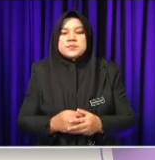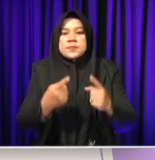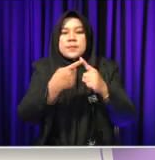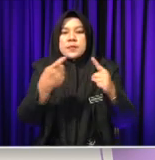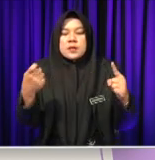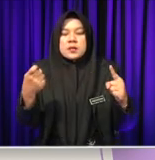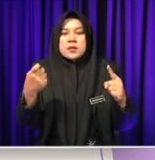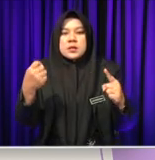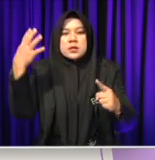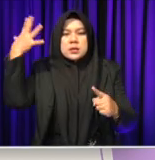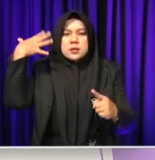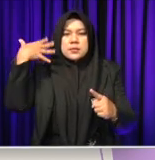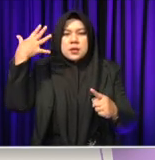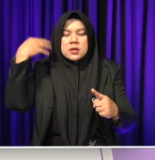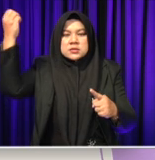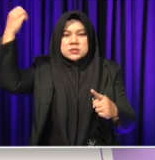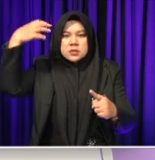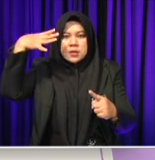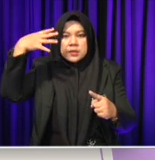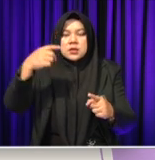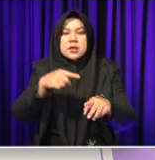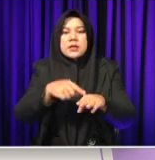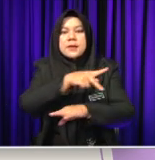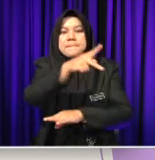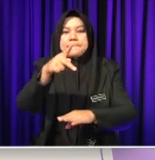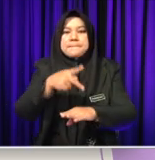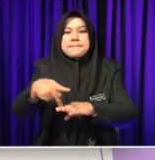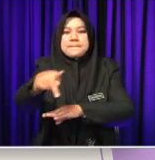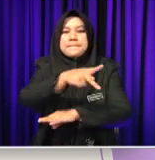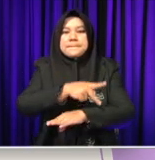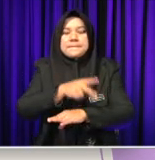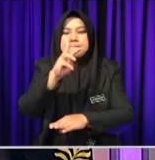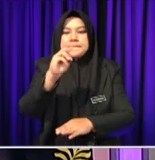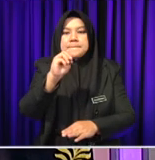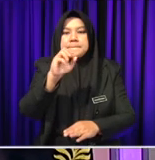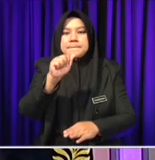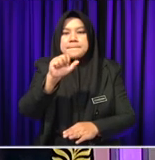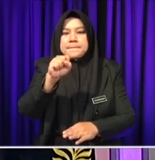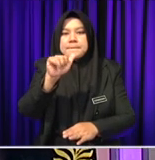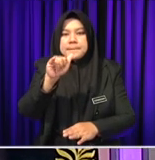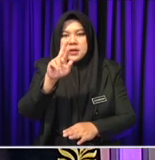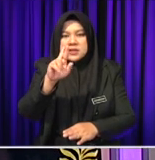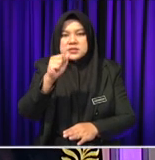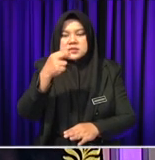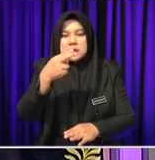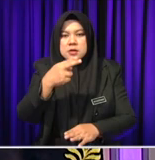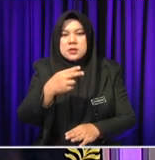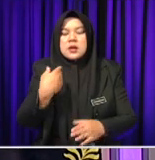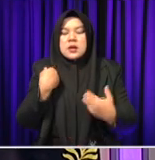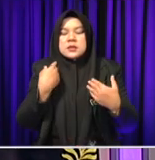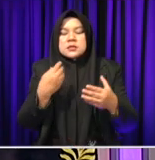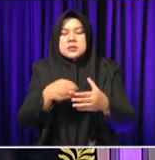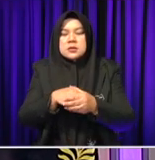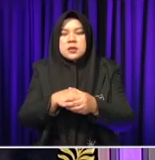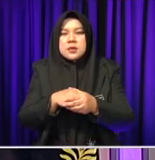daripada kepanasan cahaya matahari di padang mahsyar kelak kita tahu bahawasanya nanti kita di padang mahsyar kita akan berada